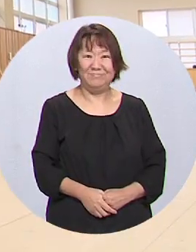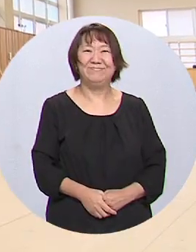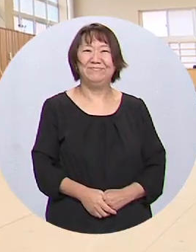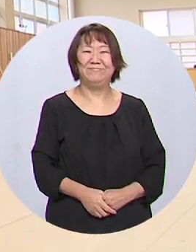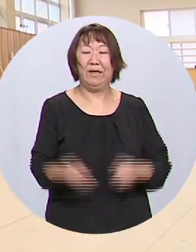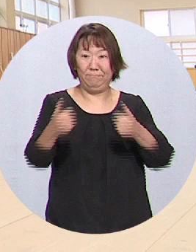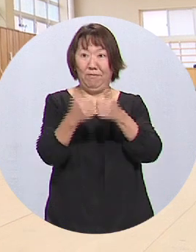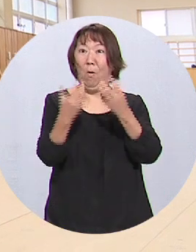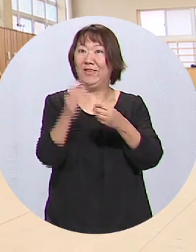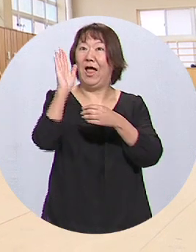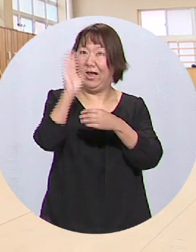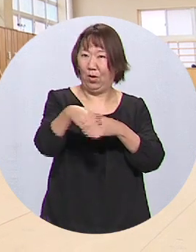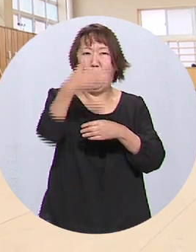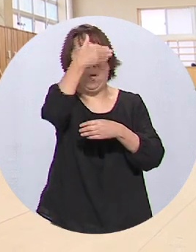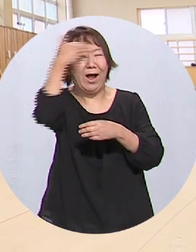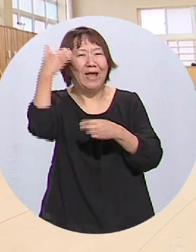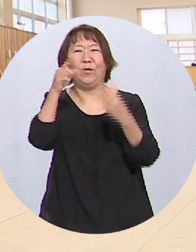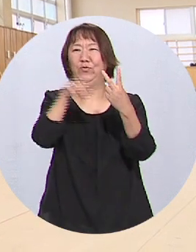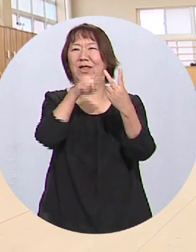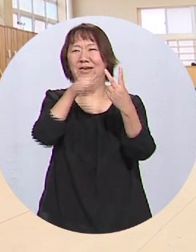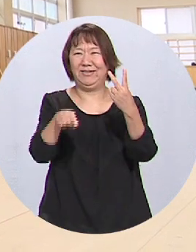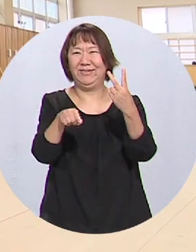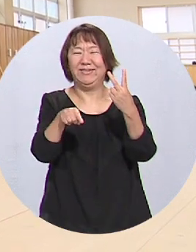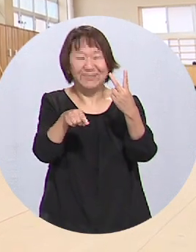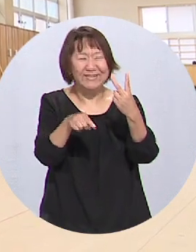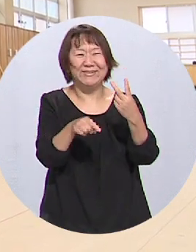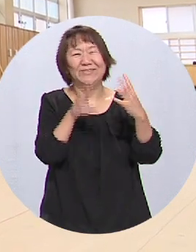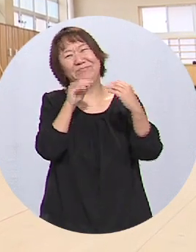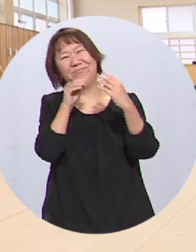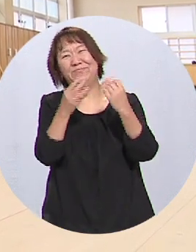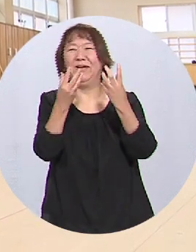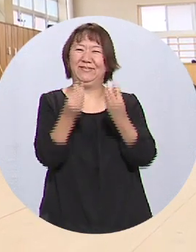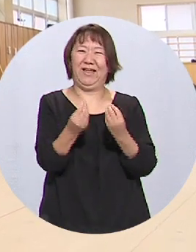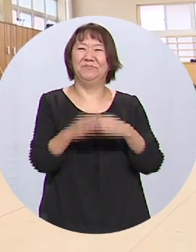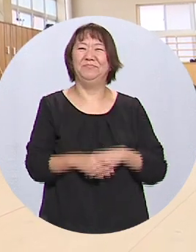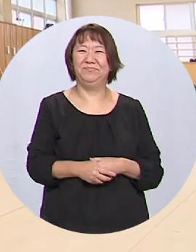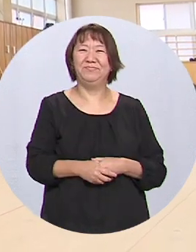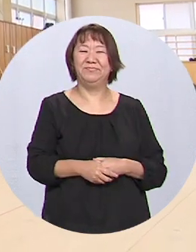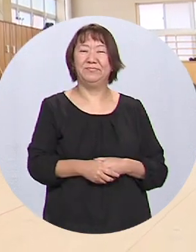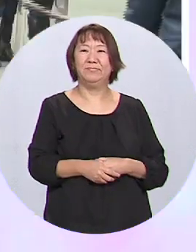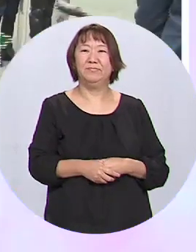対決の後には若手隊員のお二人にお話を伺う機会をいただきました。